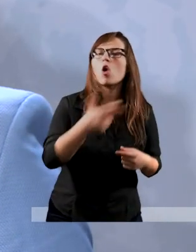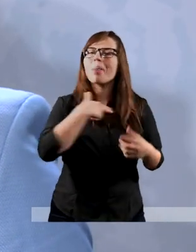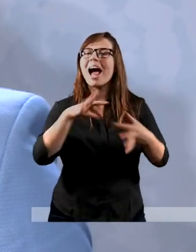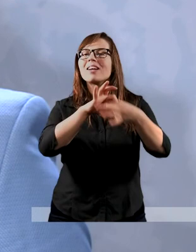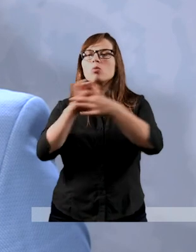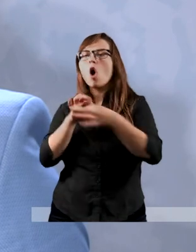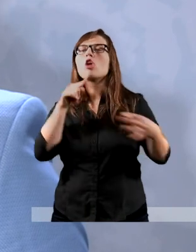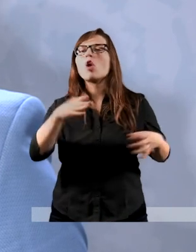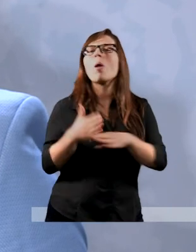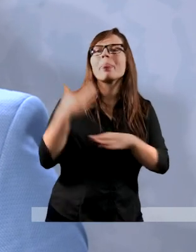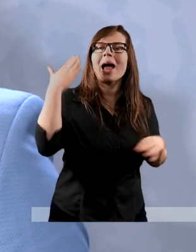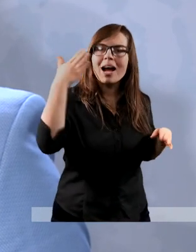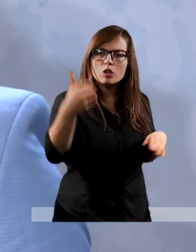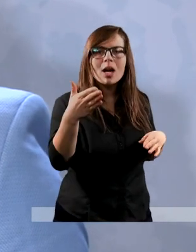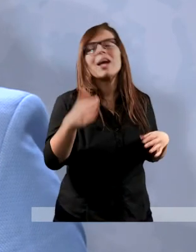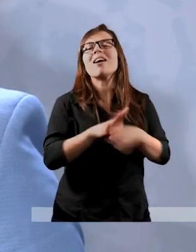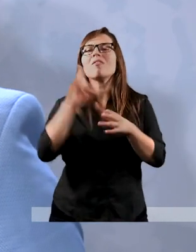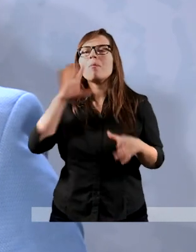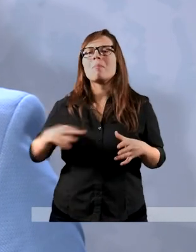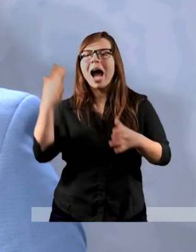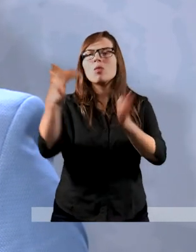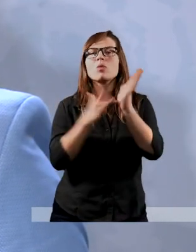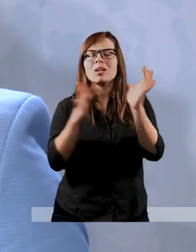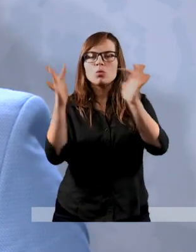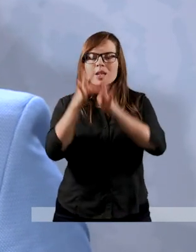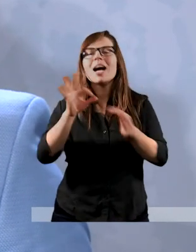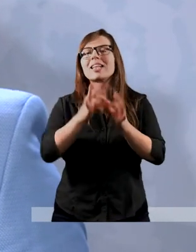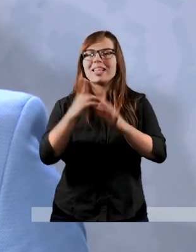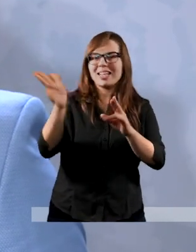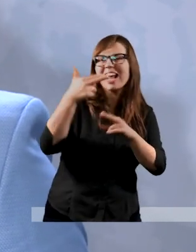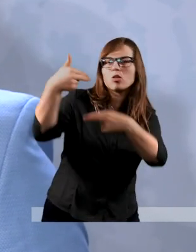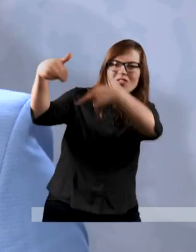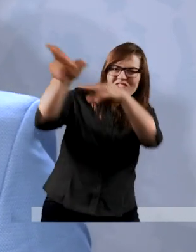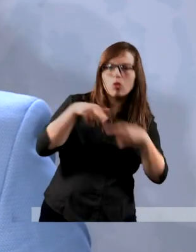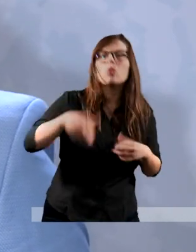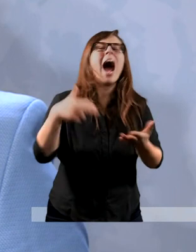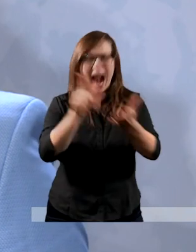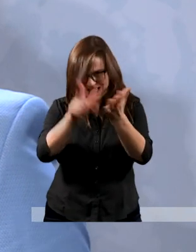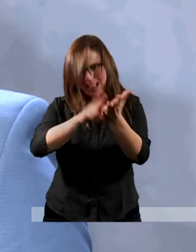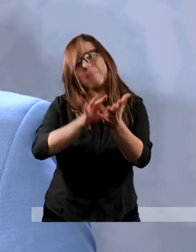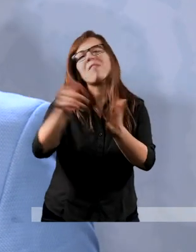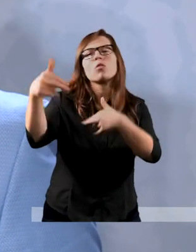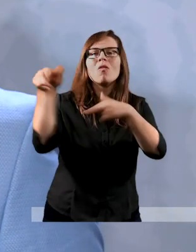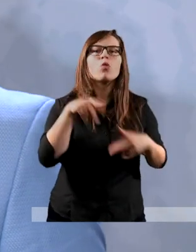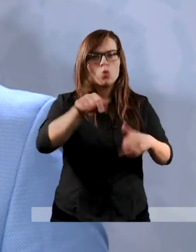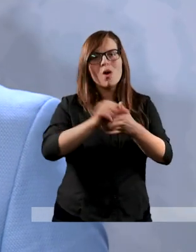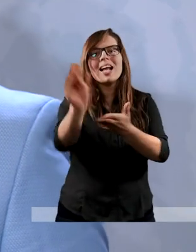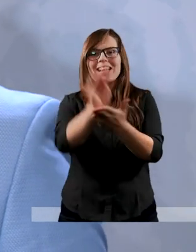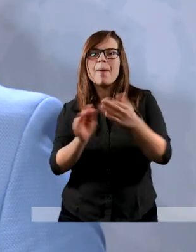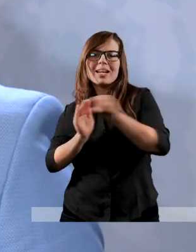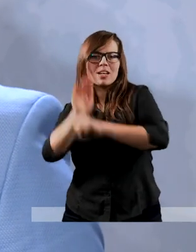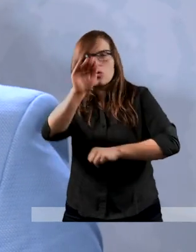nas łączy, to jest nadzieja w Panu Jezusie Chrystusie, że gdy kiedyś powróci tu na ziemię, a powróci, bo to jest